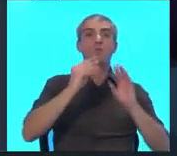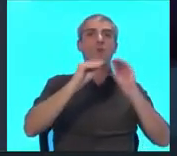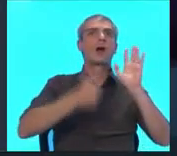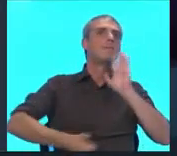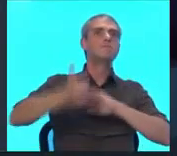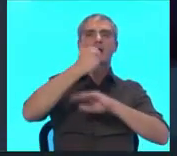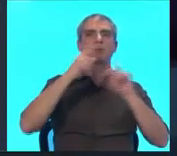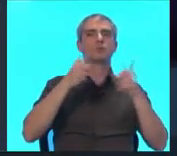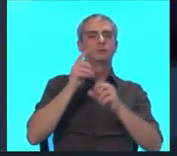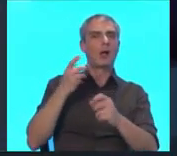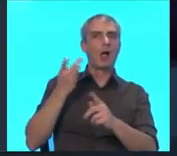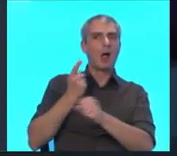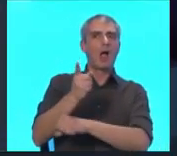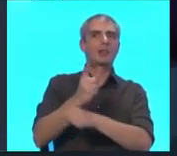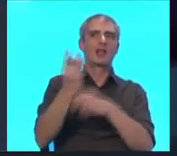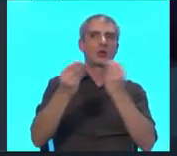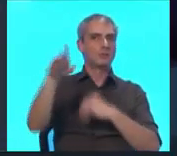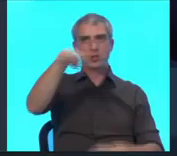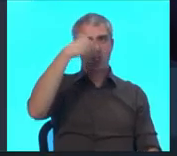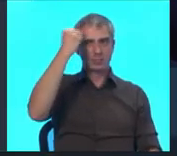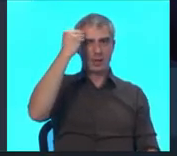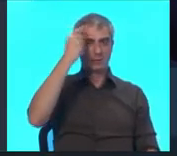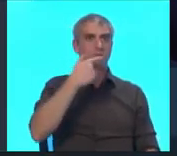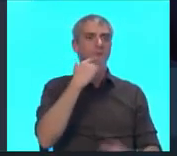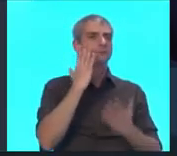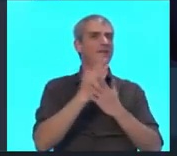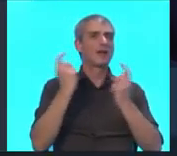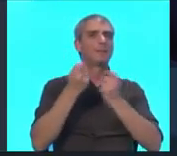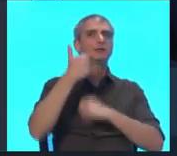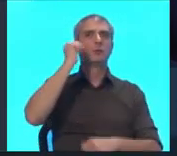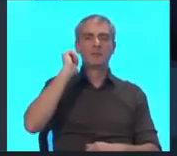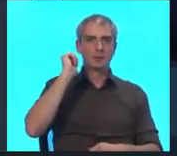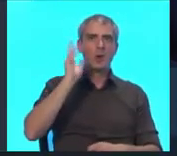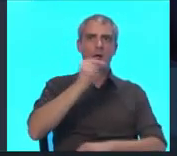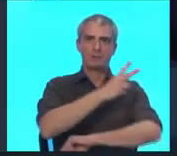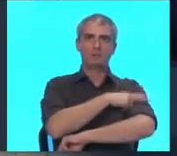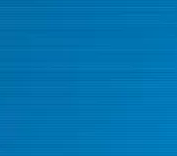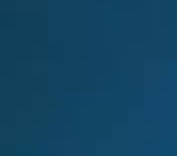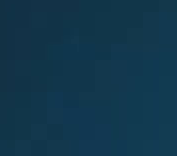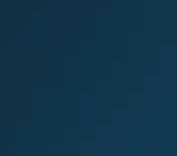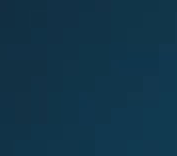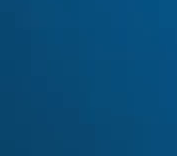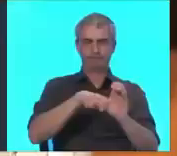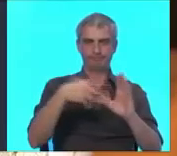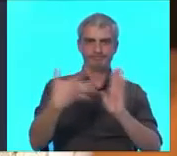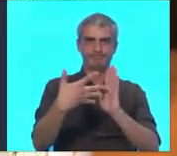פלמן, כתבתנו, את מדווחת שאחרי שורת הפרסומים אתמול, גם המשטרה נכנסת לתמונה.